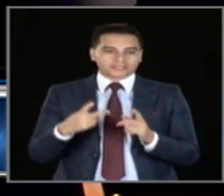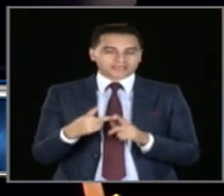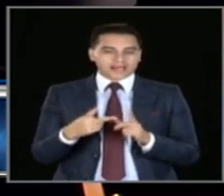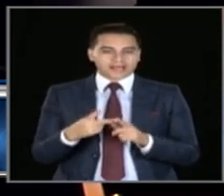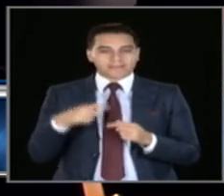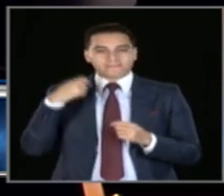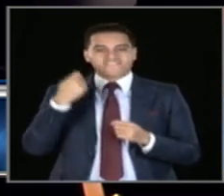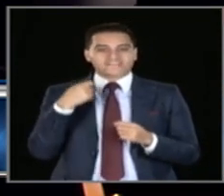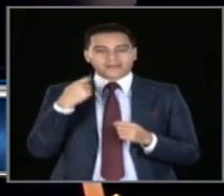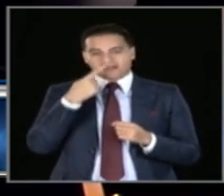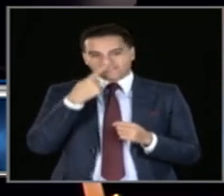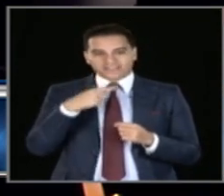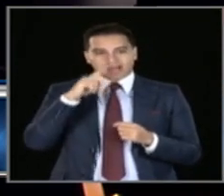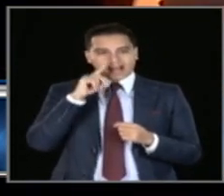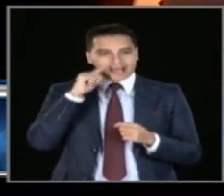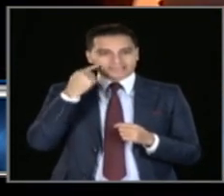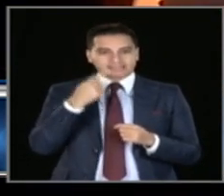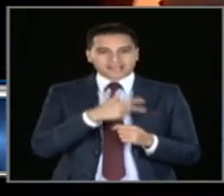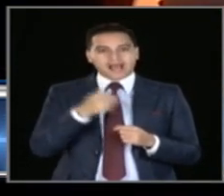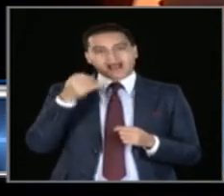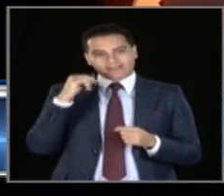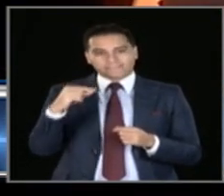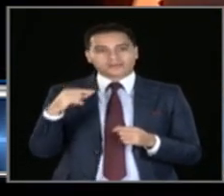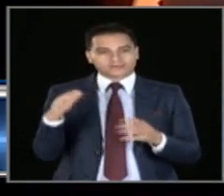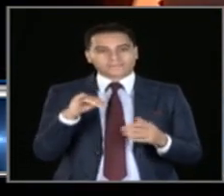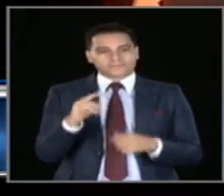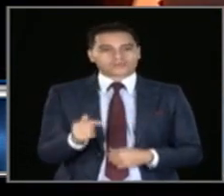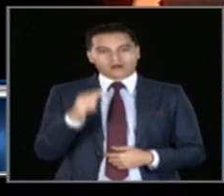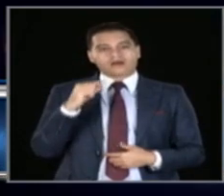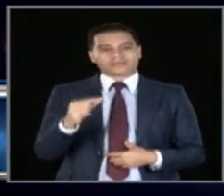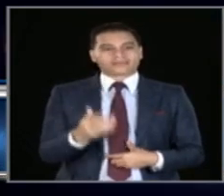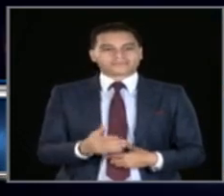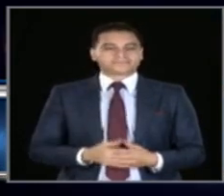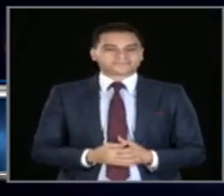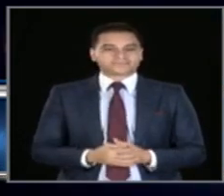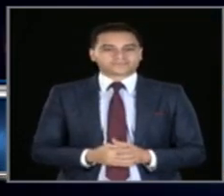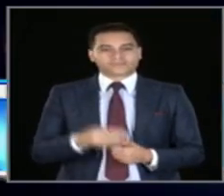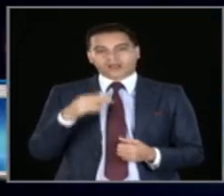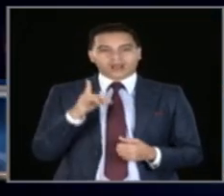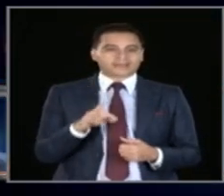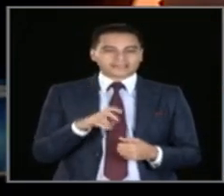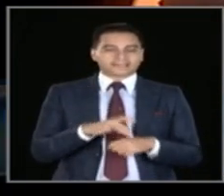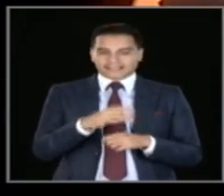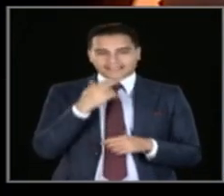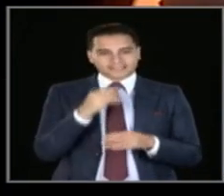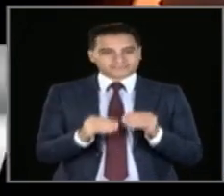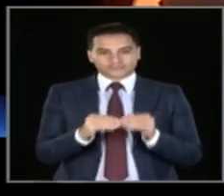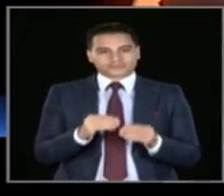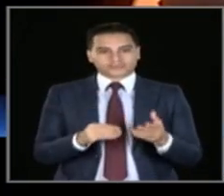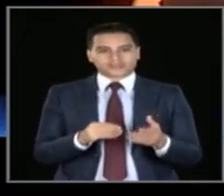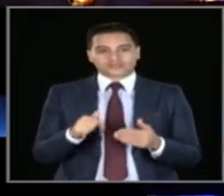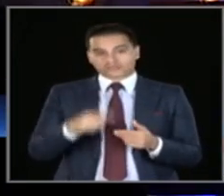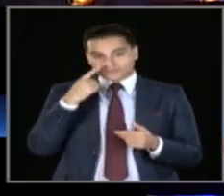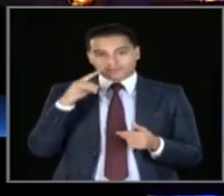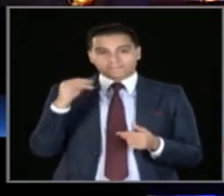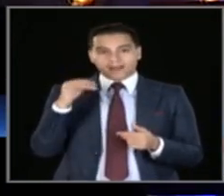من فيلم الفيل الأزرق. أحضرتنا بالظبط كده. عطية هارد لك، مفيش مشكلة. محمد